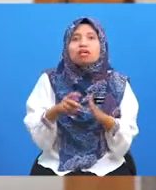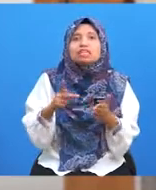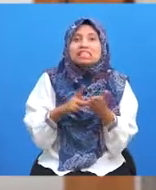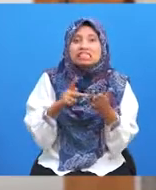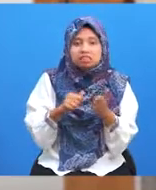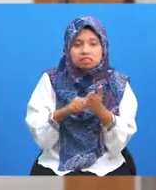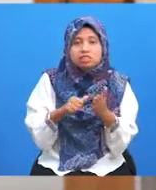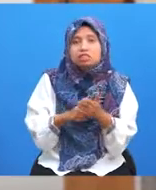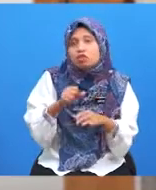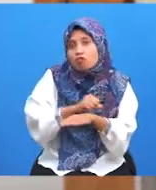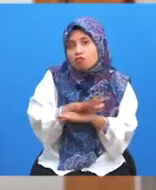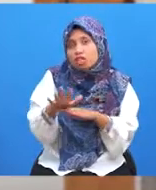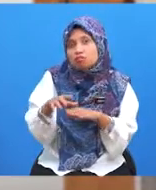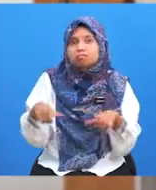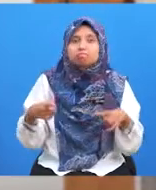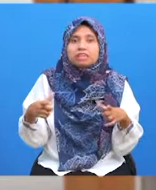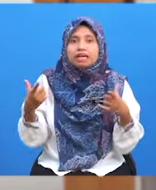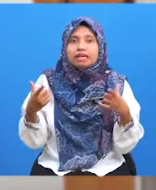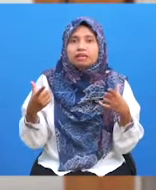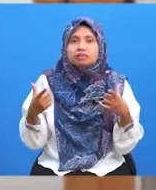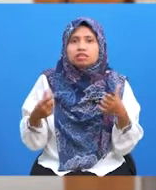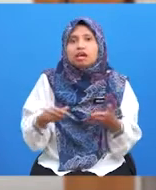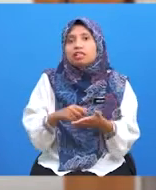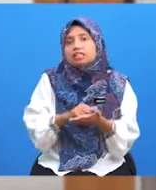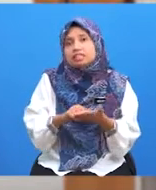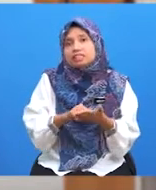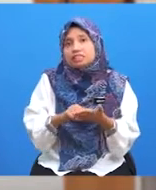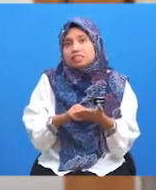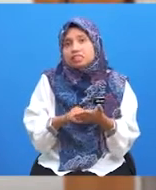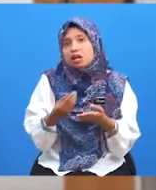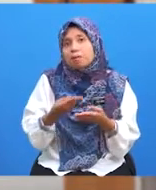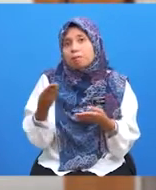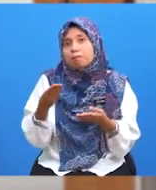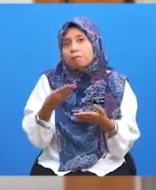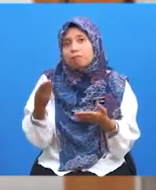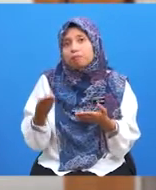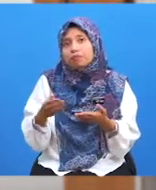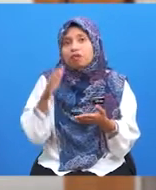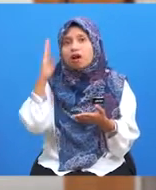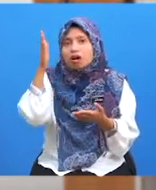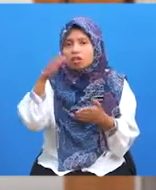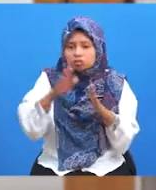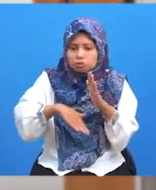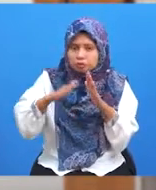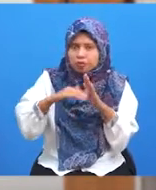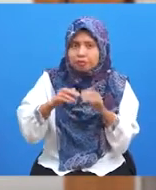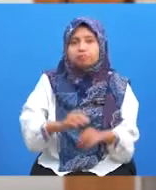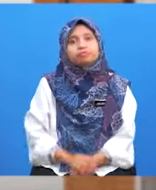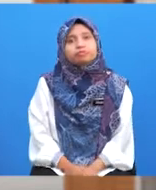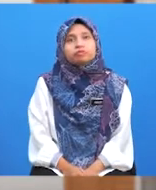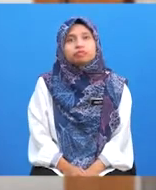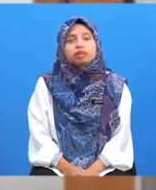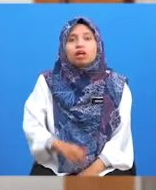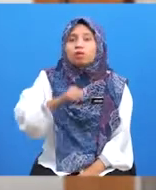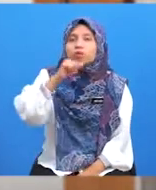pergerakan Piki penduduk akibatnya pengeluaran barangan dan perkhidmatan akan berkurangan Hai